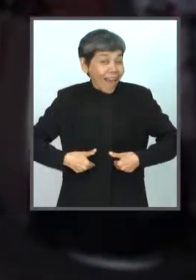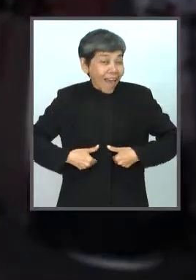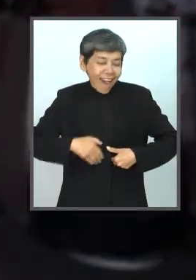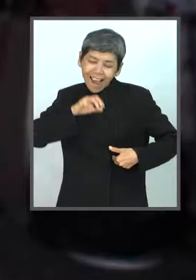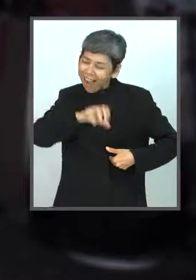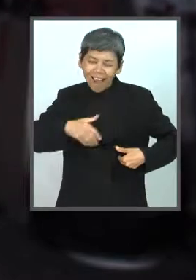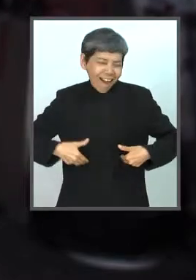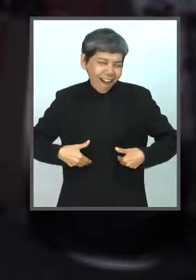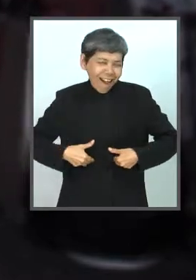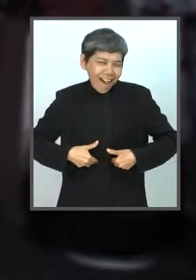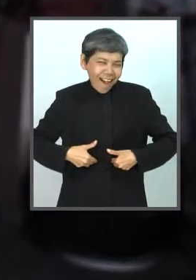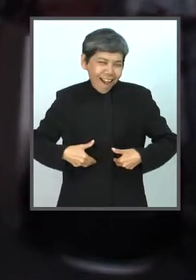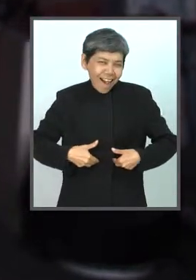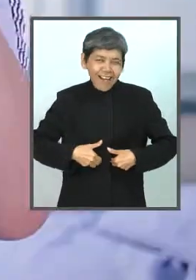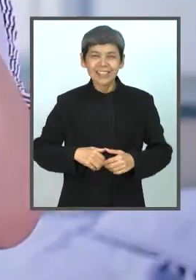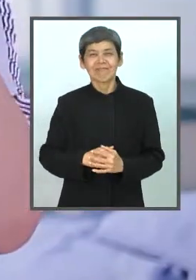ให้ดังๆไปเลยค่ะคุณป้า